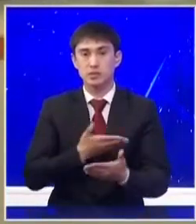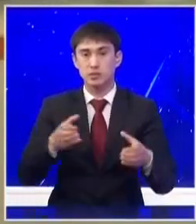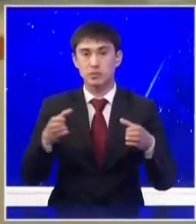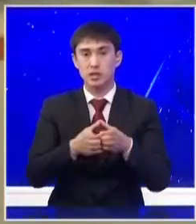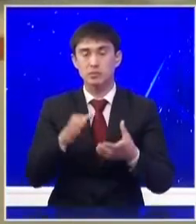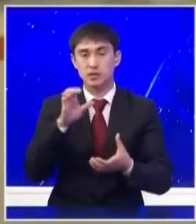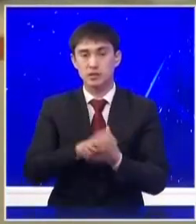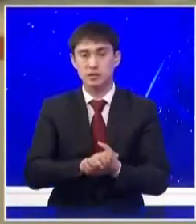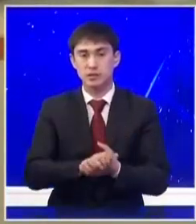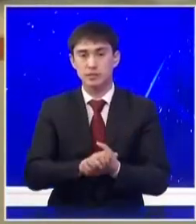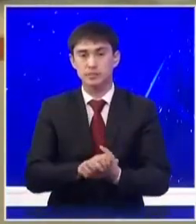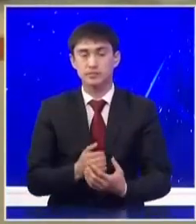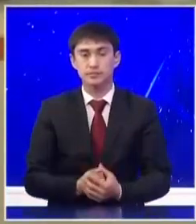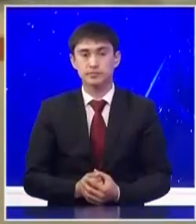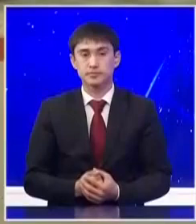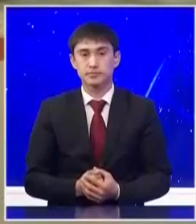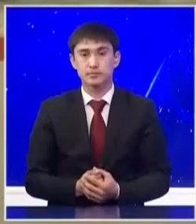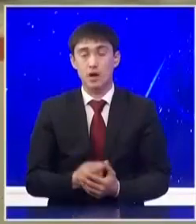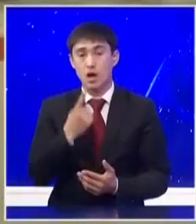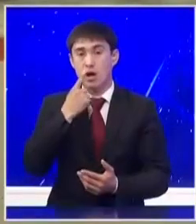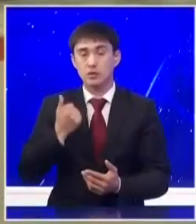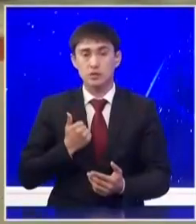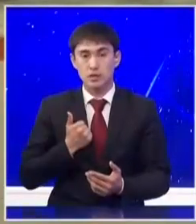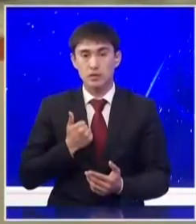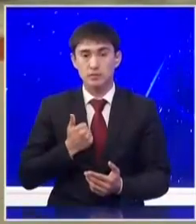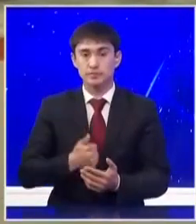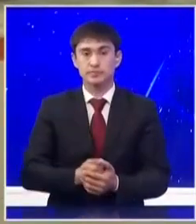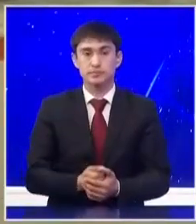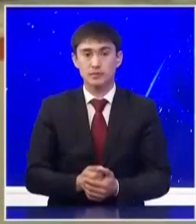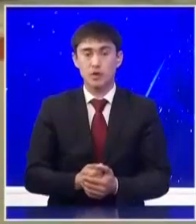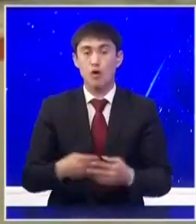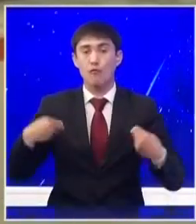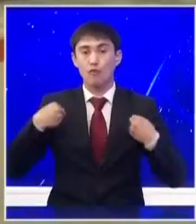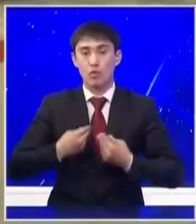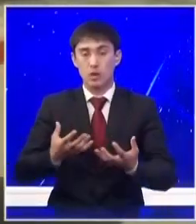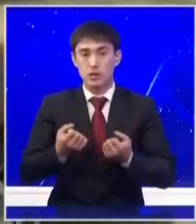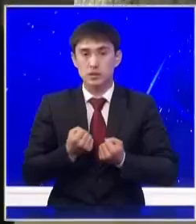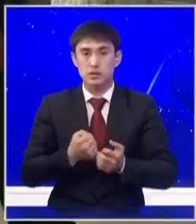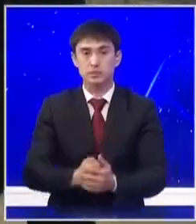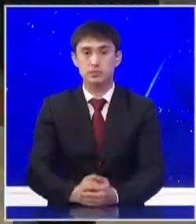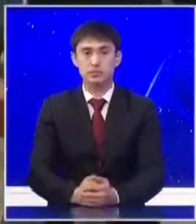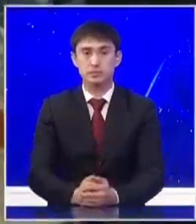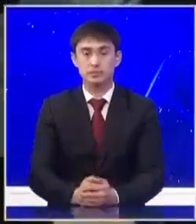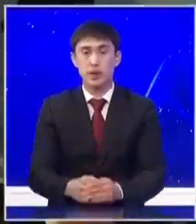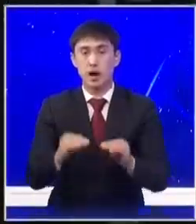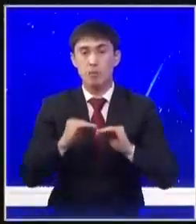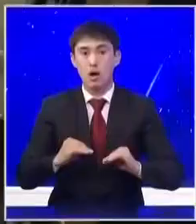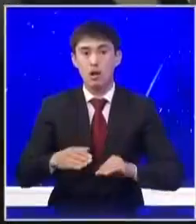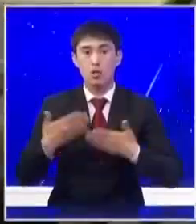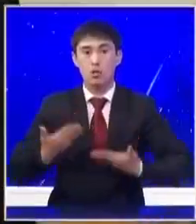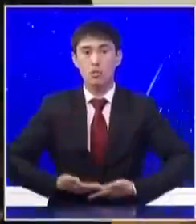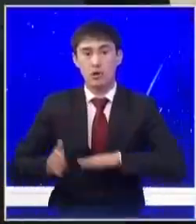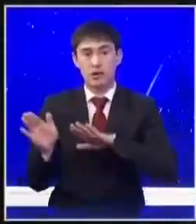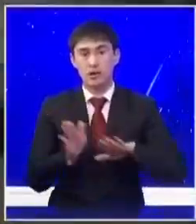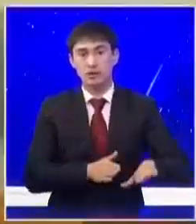бригадамен танысасыздар, әскери форма аласыздар. Балалық өмірді артқа тастап, нағыз